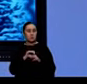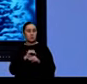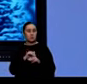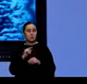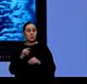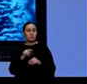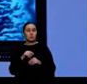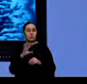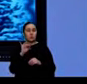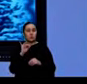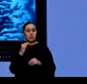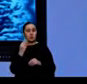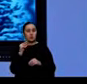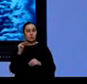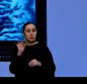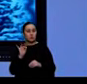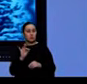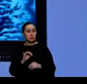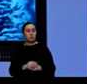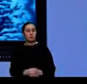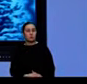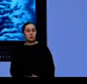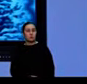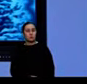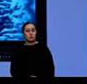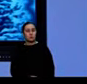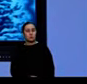Barakalla. Ishchi.